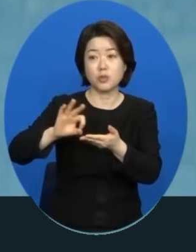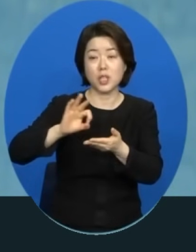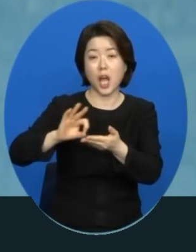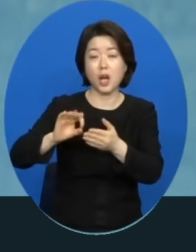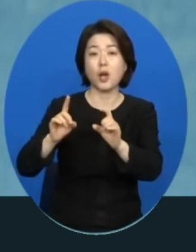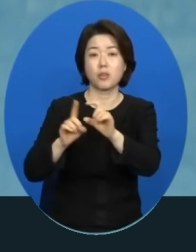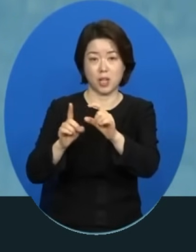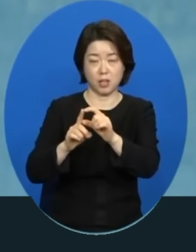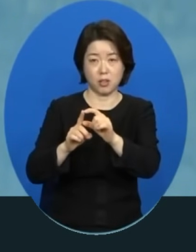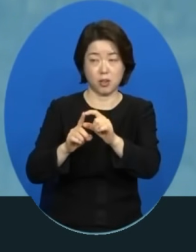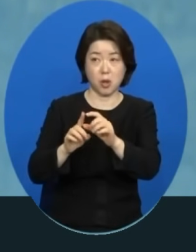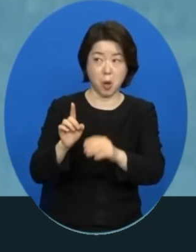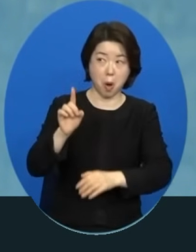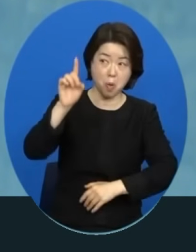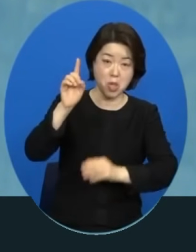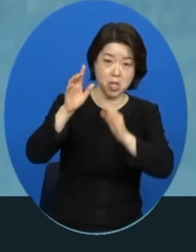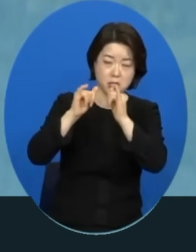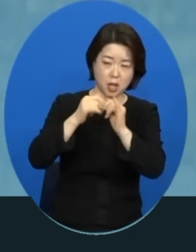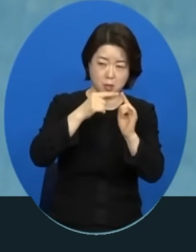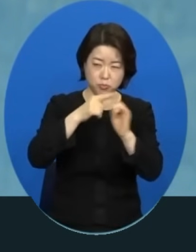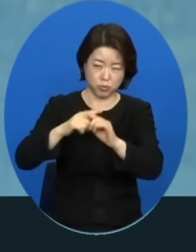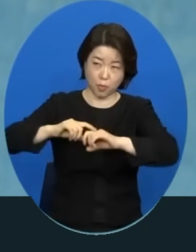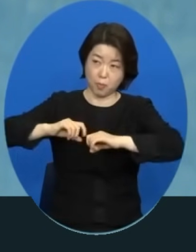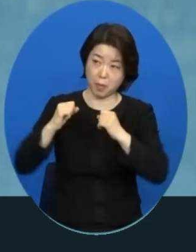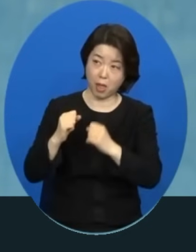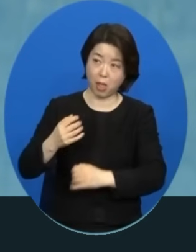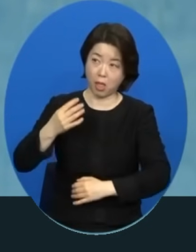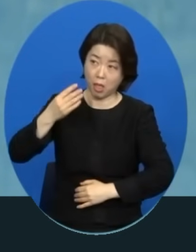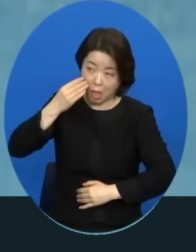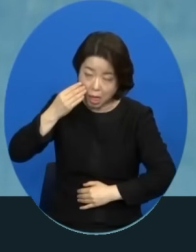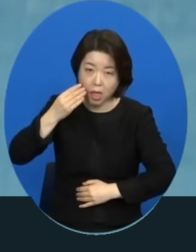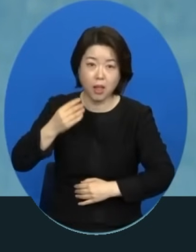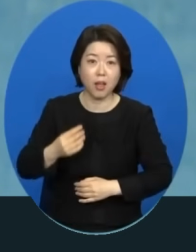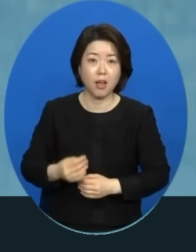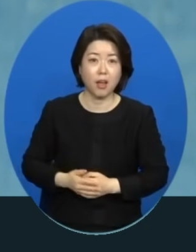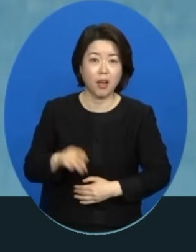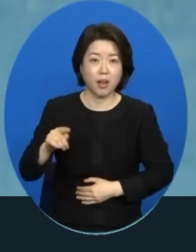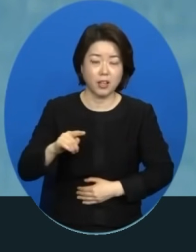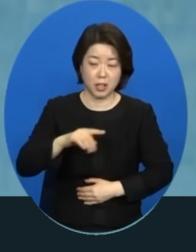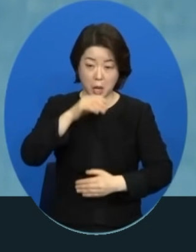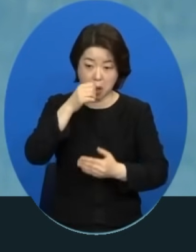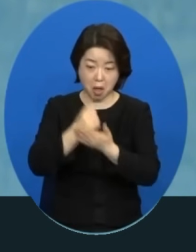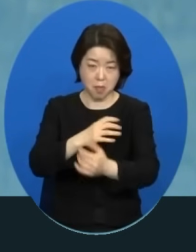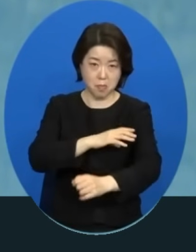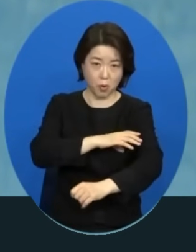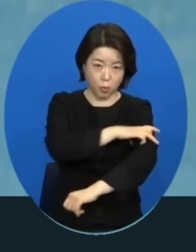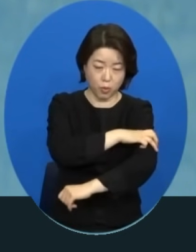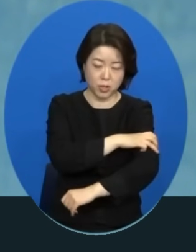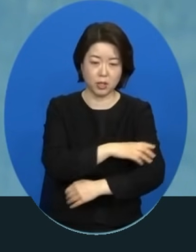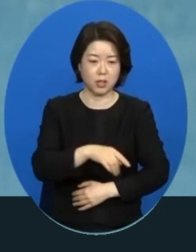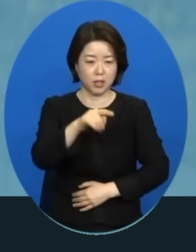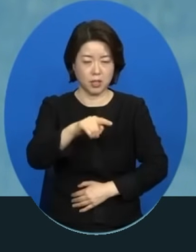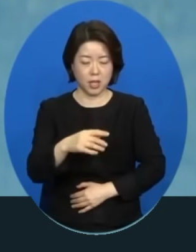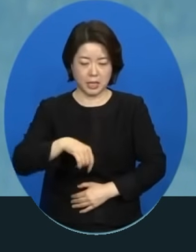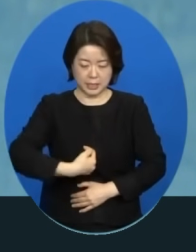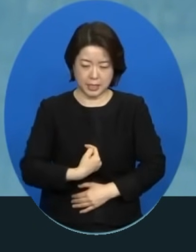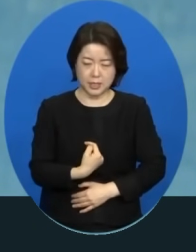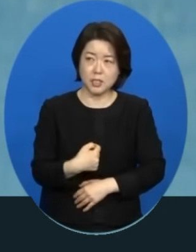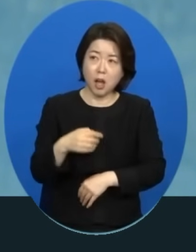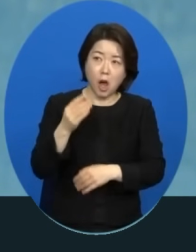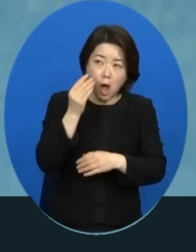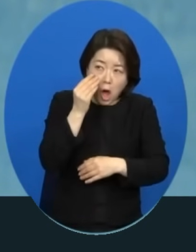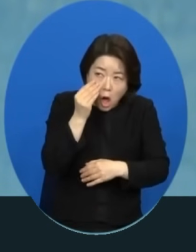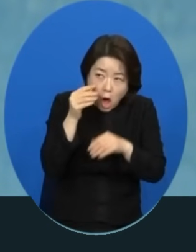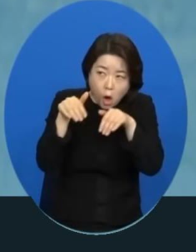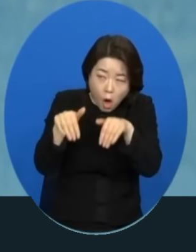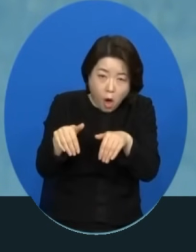상관에게 무조건 복종하는 그 복종을 말하는 거예요. 합법적인 권위에 자신을 굴복시키는 것입니다. 권위